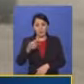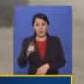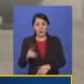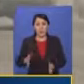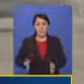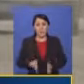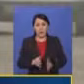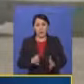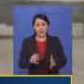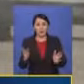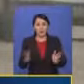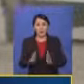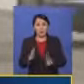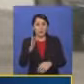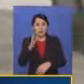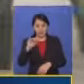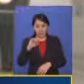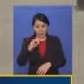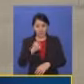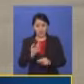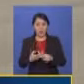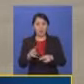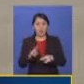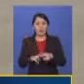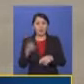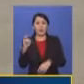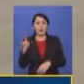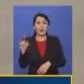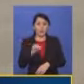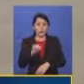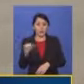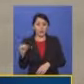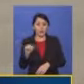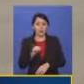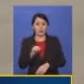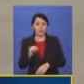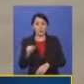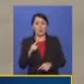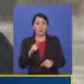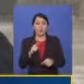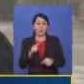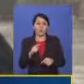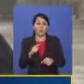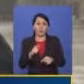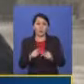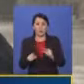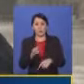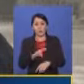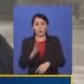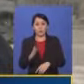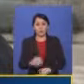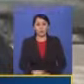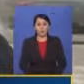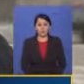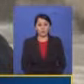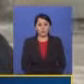жолды қысқартып, уақыт үнемдейді. Және соның арқасында такси жүргізушілері де енді жылдам қызмет көрсетпек. Все работники промзоны